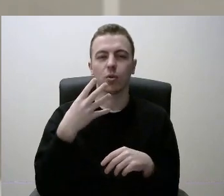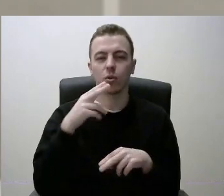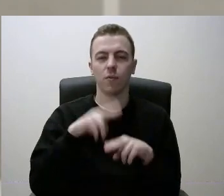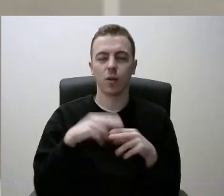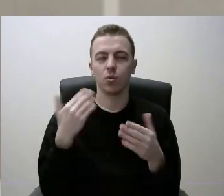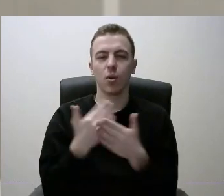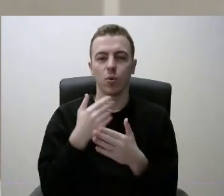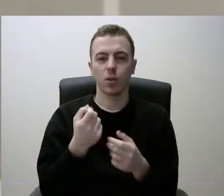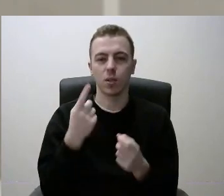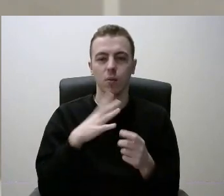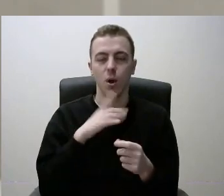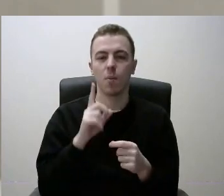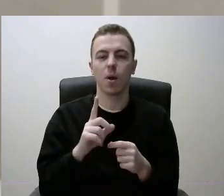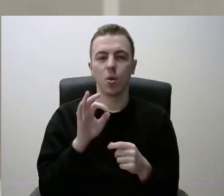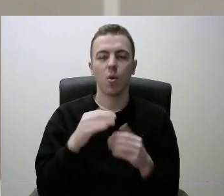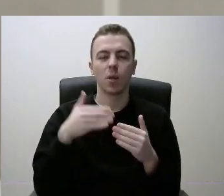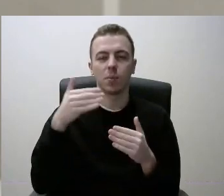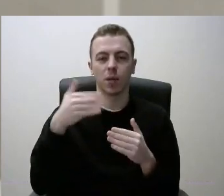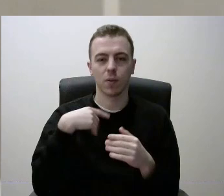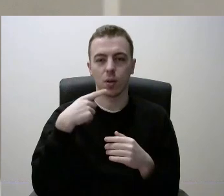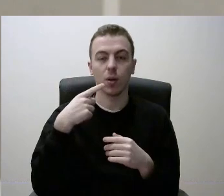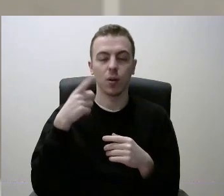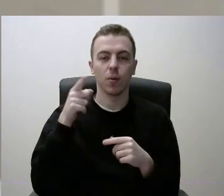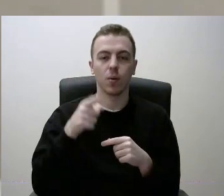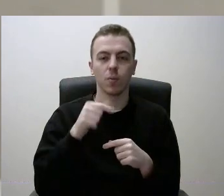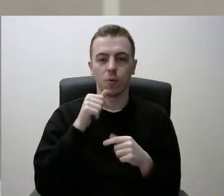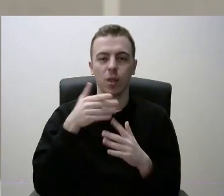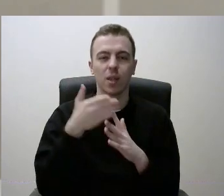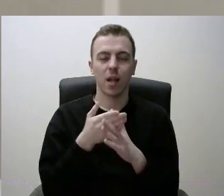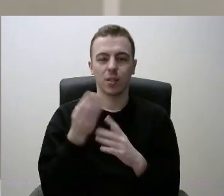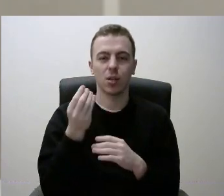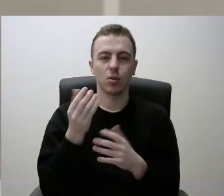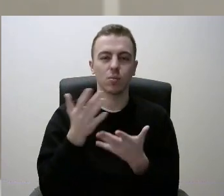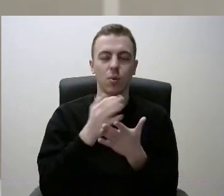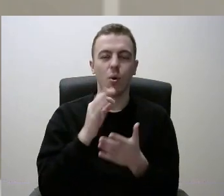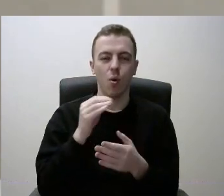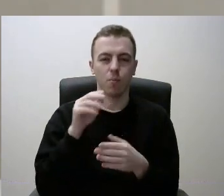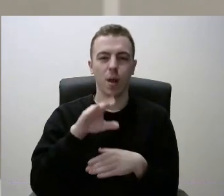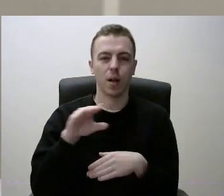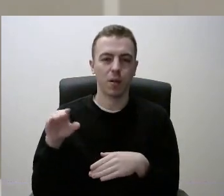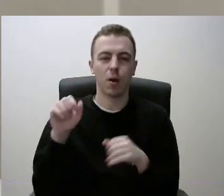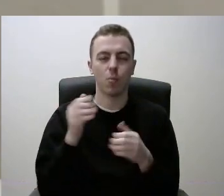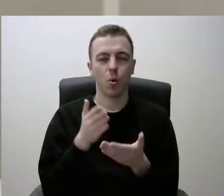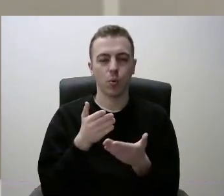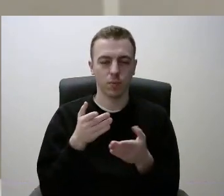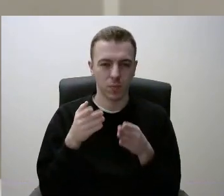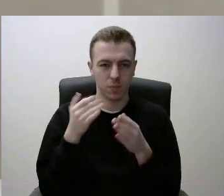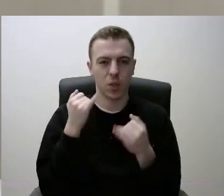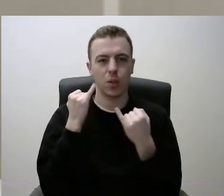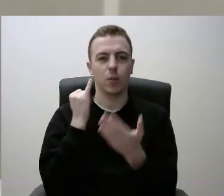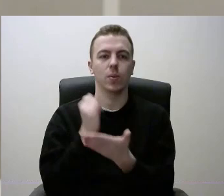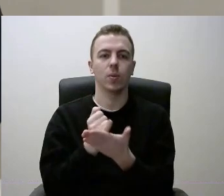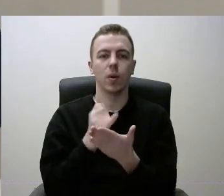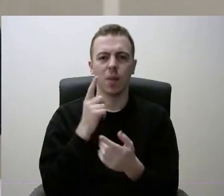apie perspektyvą. Aš visiškai pritariu tą idėją, kad dalis lėšų surinktų už parkavimą tikrai galėtų būti nukreipiama, bet ne į vien tik